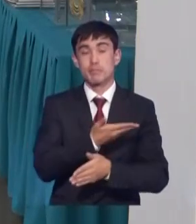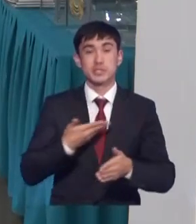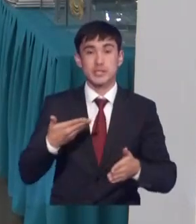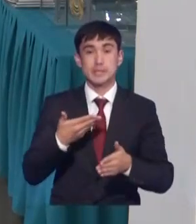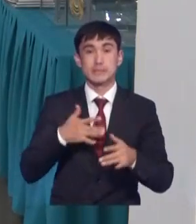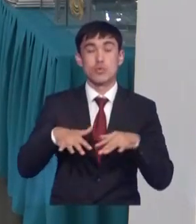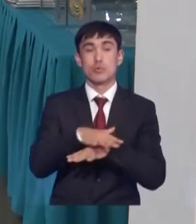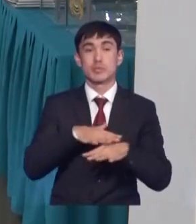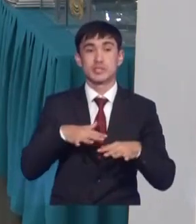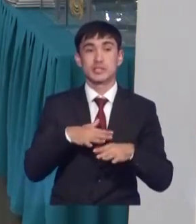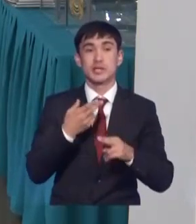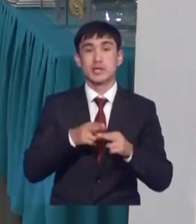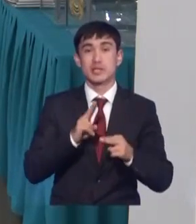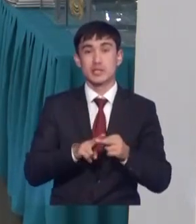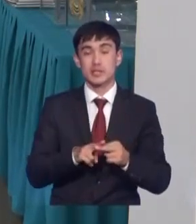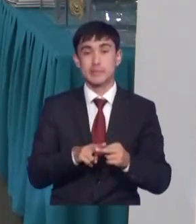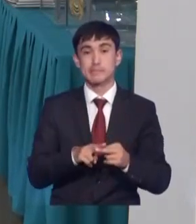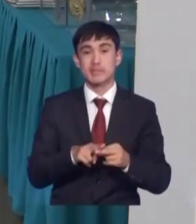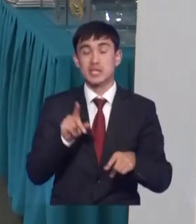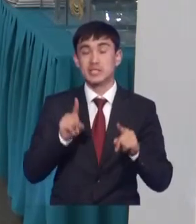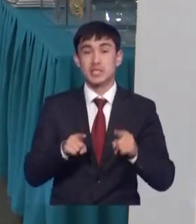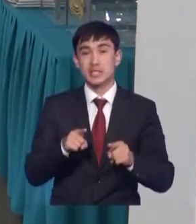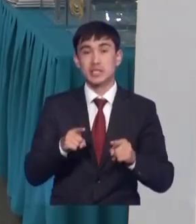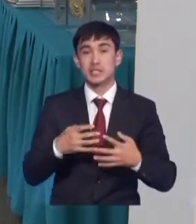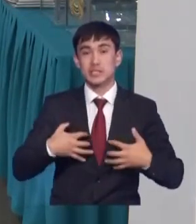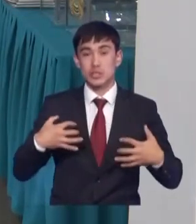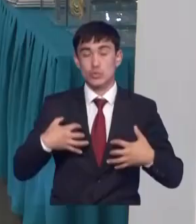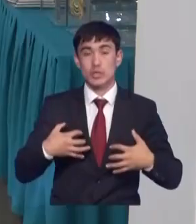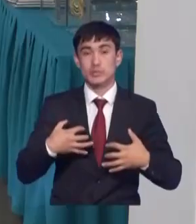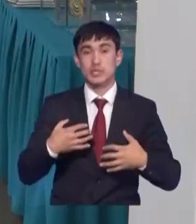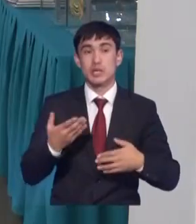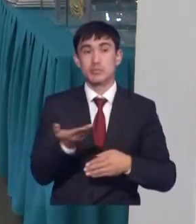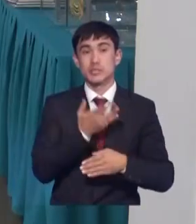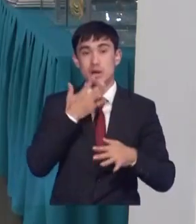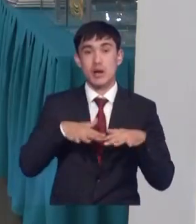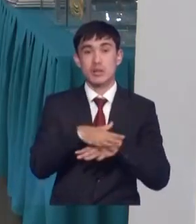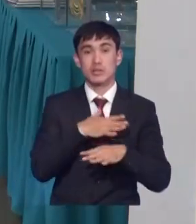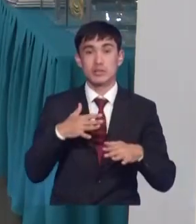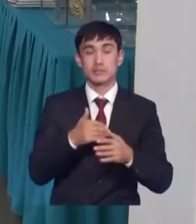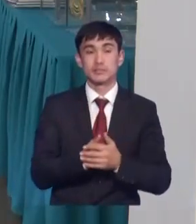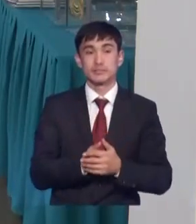біздің өңірдің ең сирек кездесетін жануар болғаннан кейін және де халықты кішкене